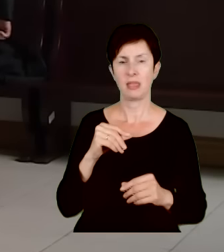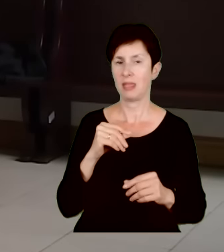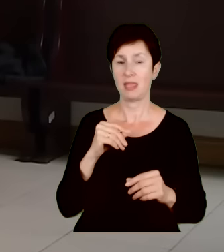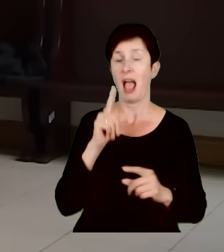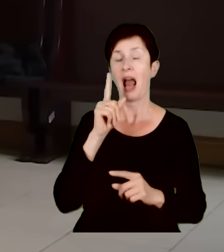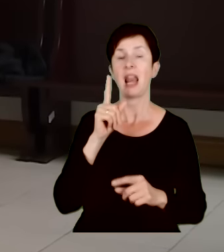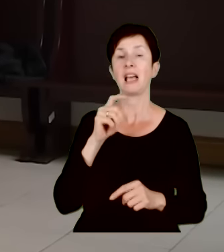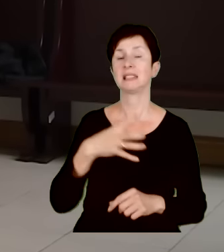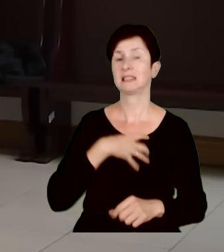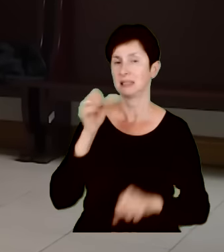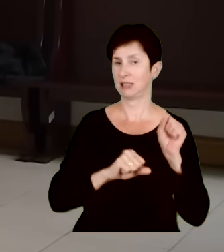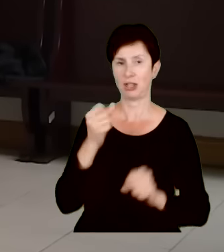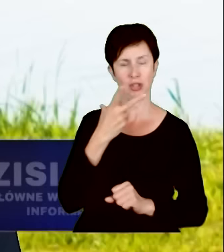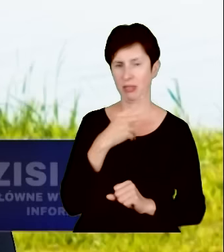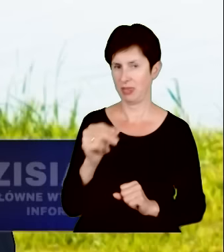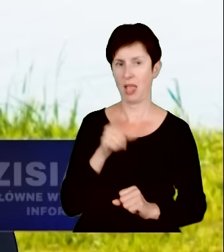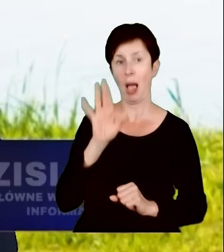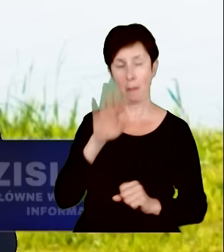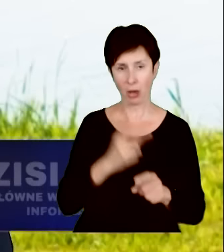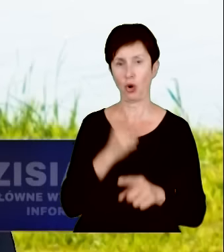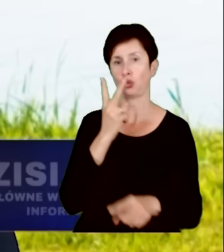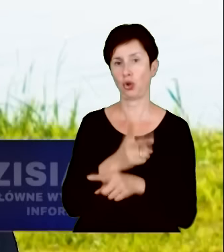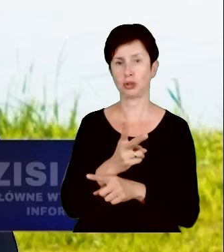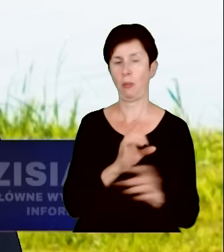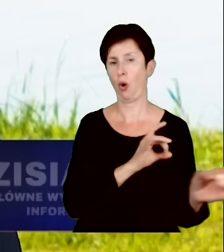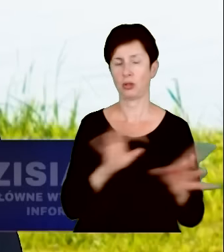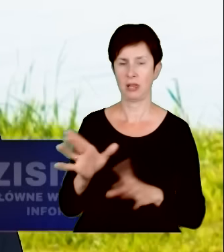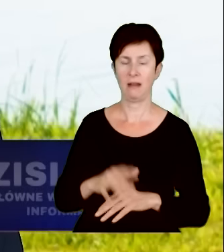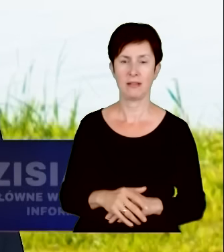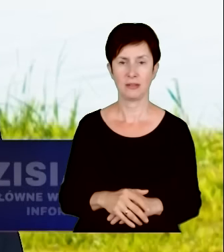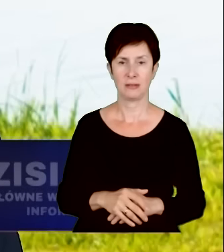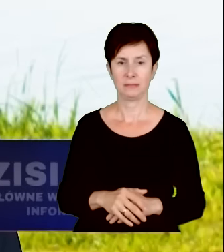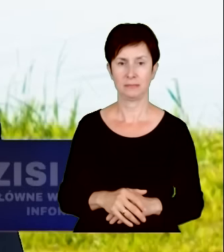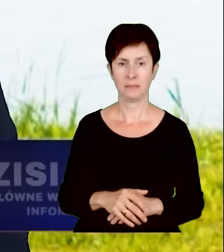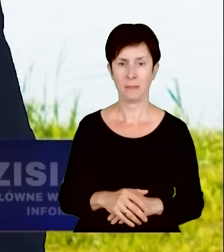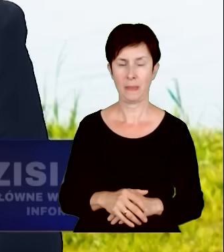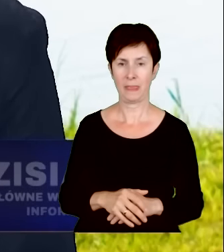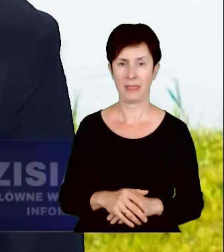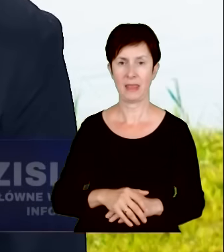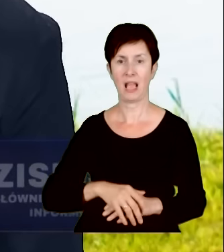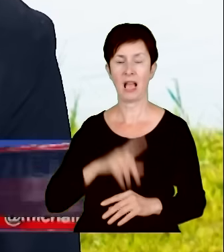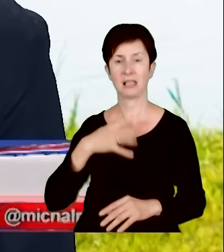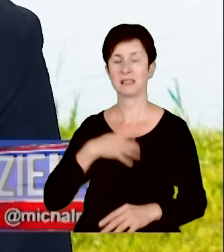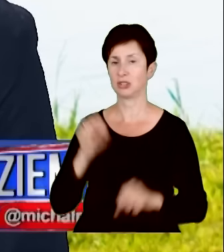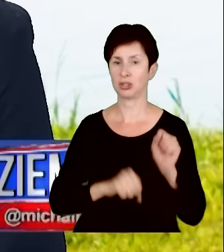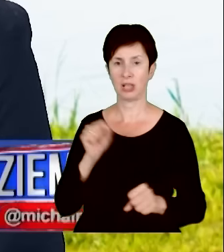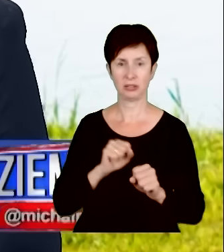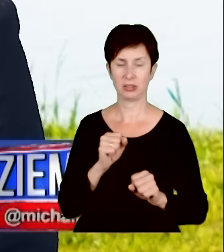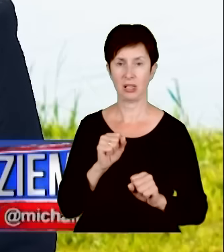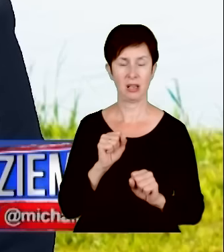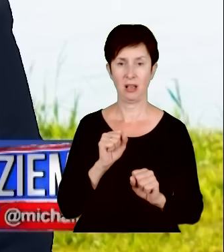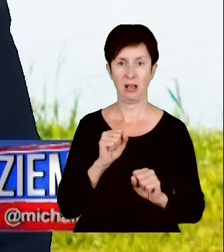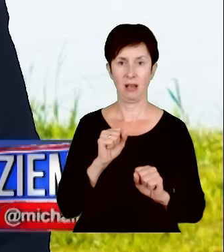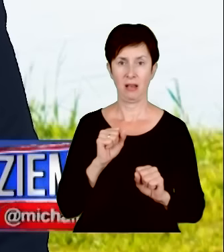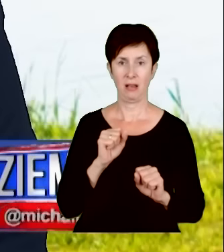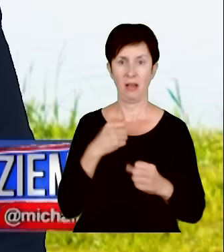tajnych informacji otrzymują z urzędu sędzia nie podlega takiemu postępowaniu a otrzymuje poświadczenie bezpieczeństwa